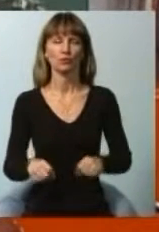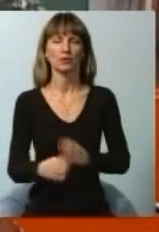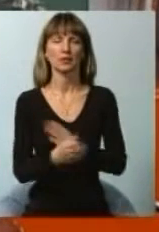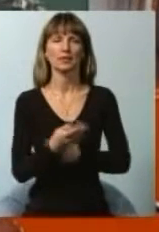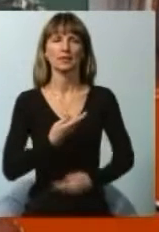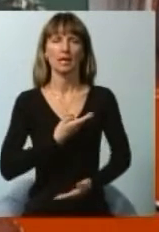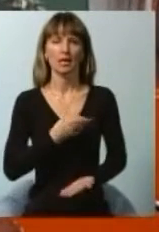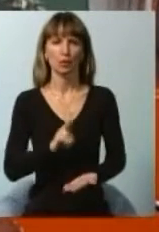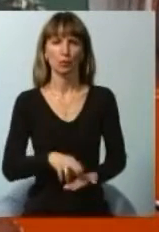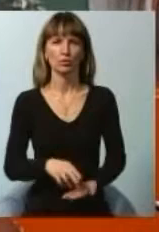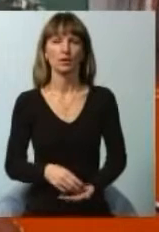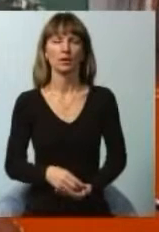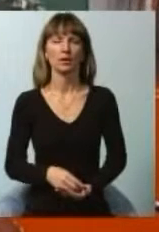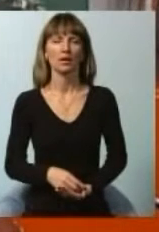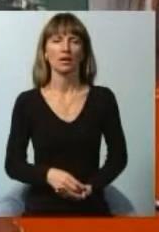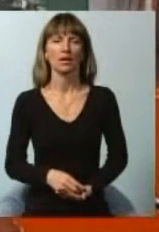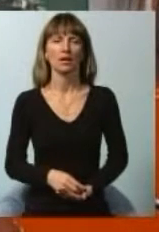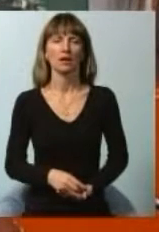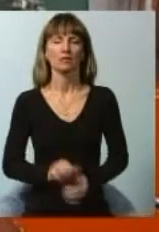загинути,